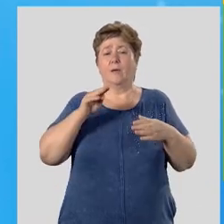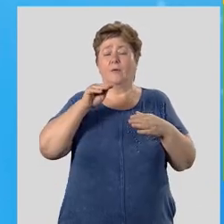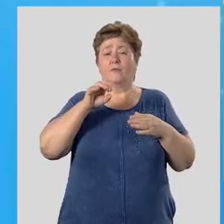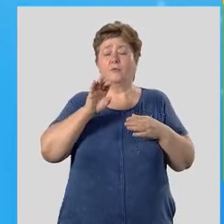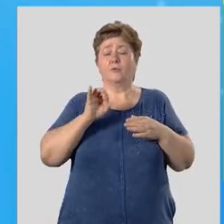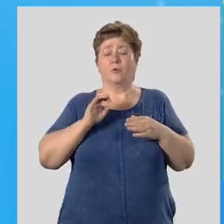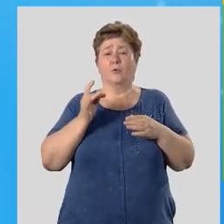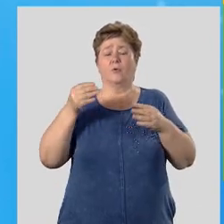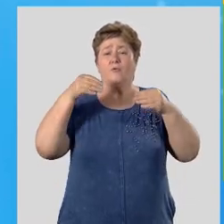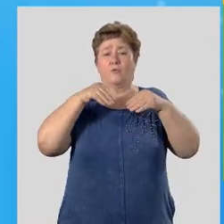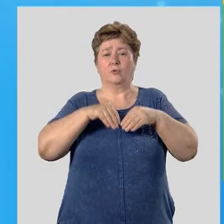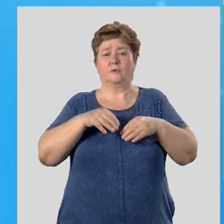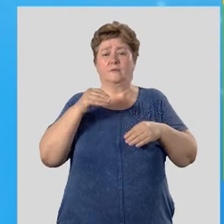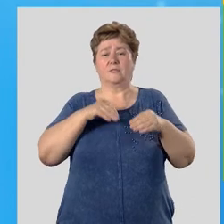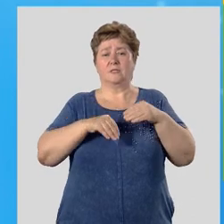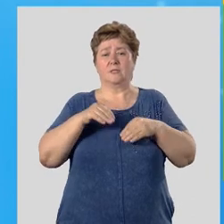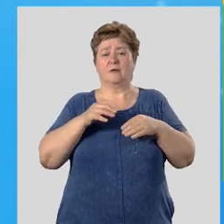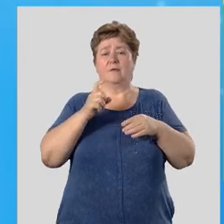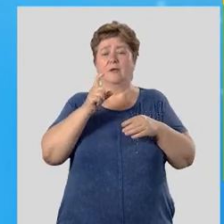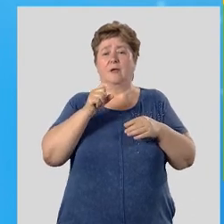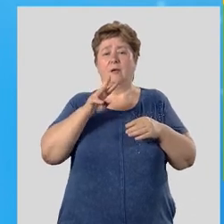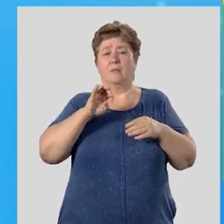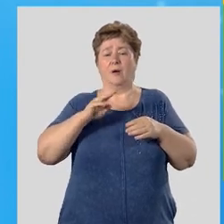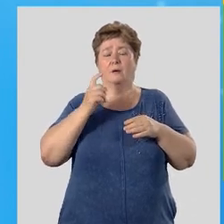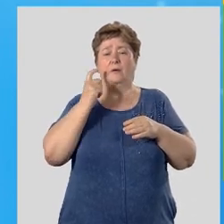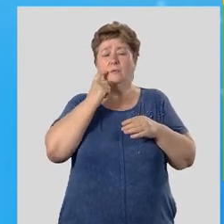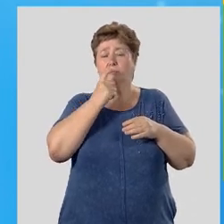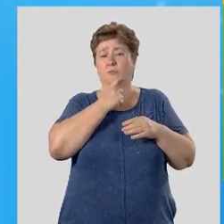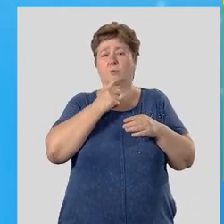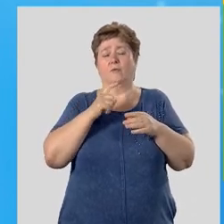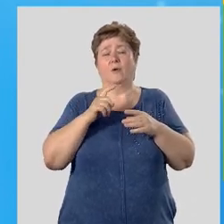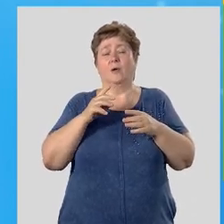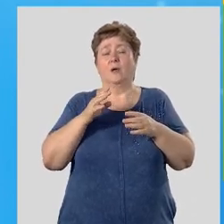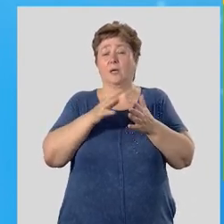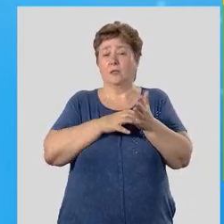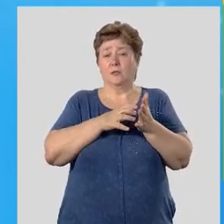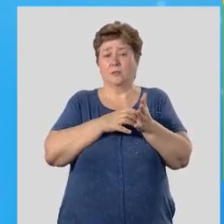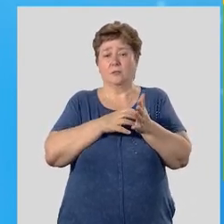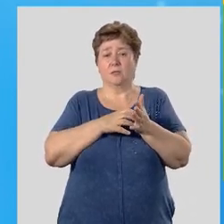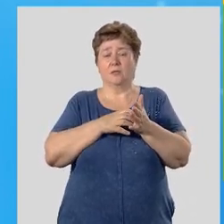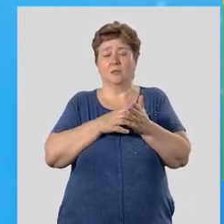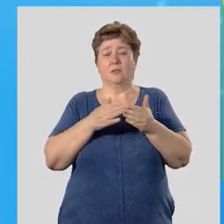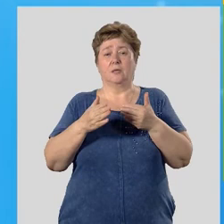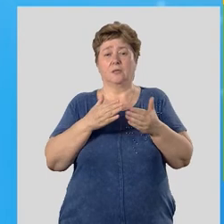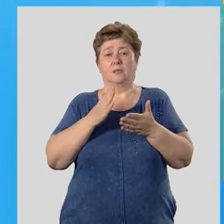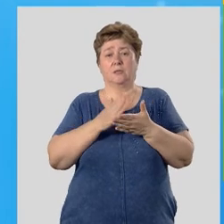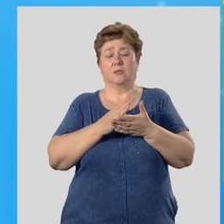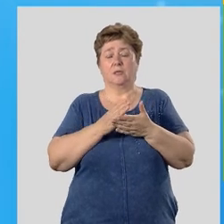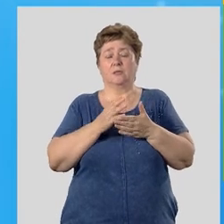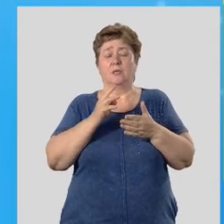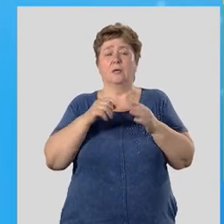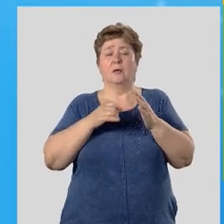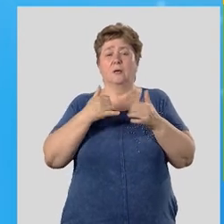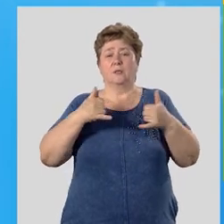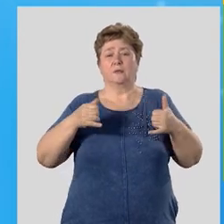Фтор входит в состав эмали зубов. При его недостатке развивается